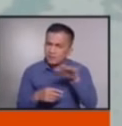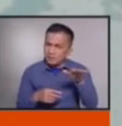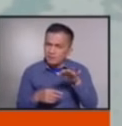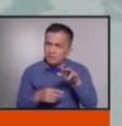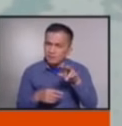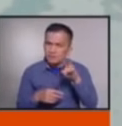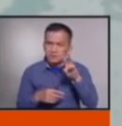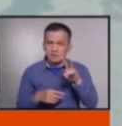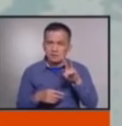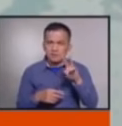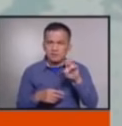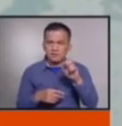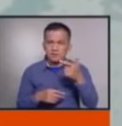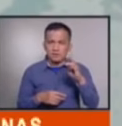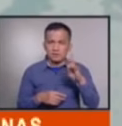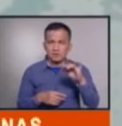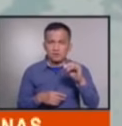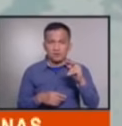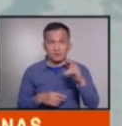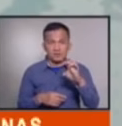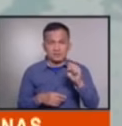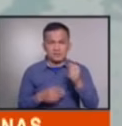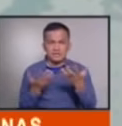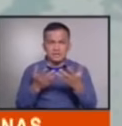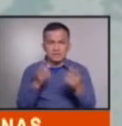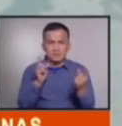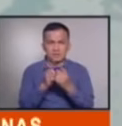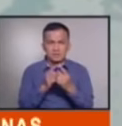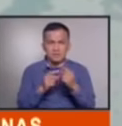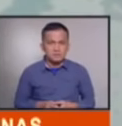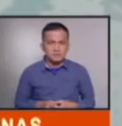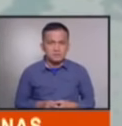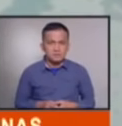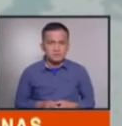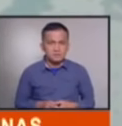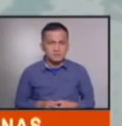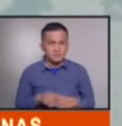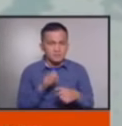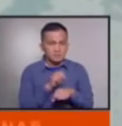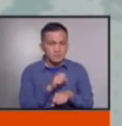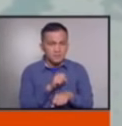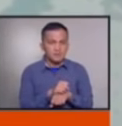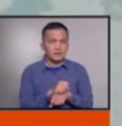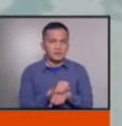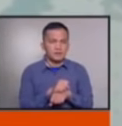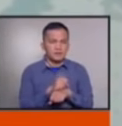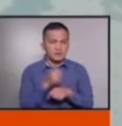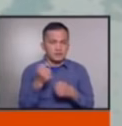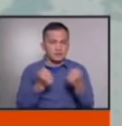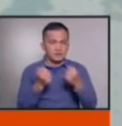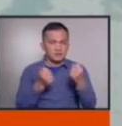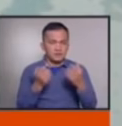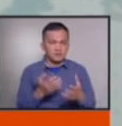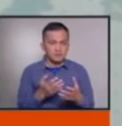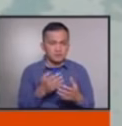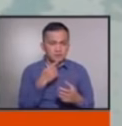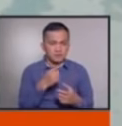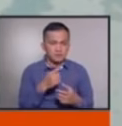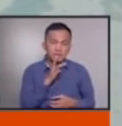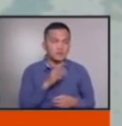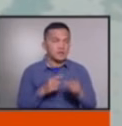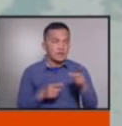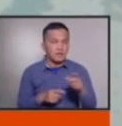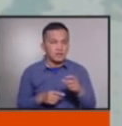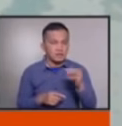ma'am? Berhel Briones po. Saan niyo po nakilala si Berhel Briones, madam? Nagtrabaho po yan, sir. Driver siya ng Mineral Water,